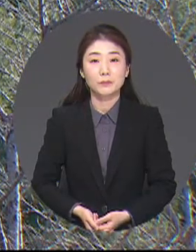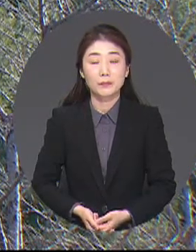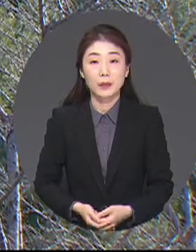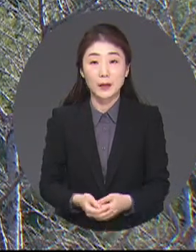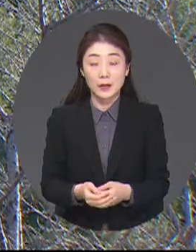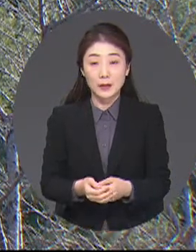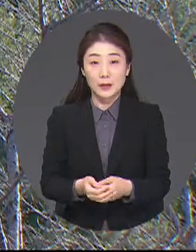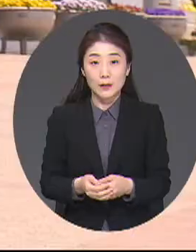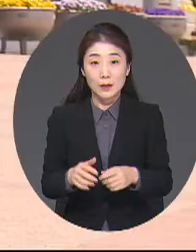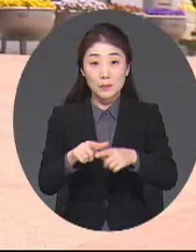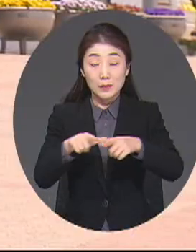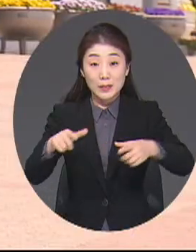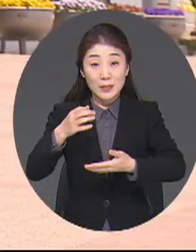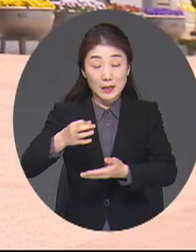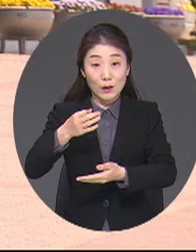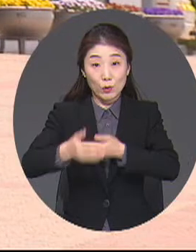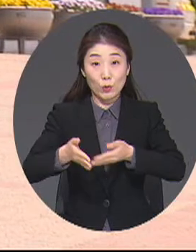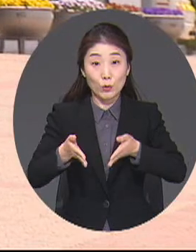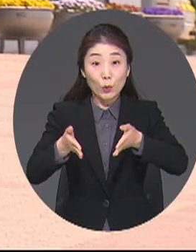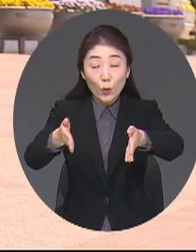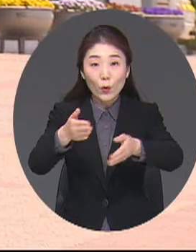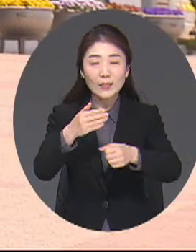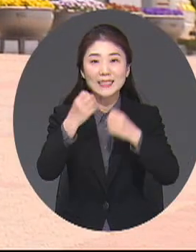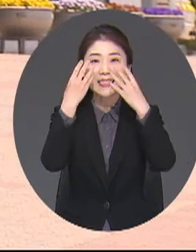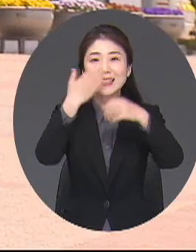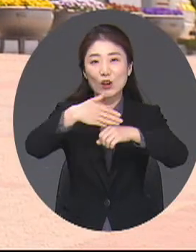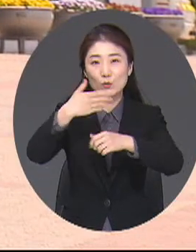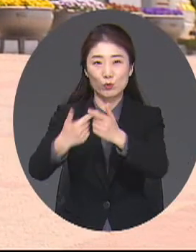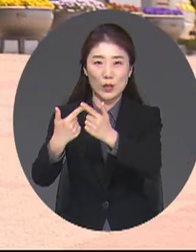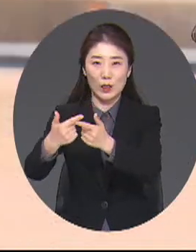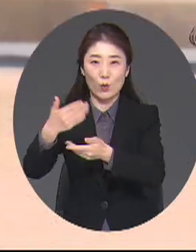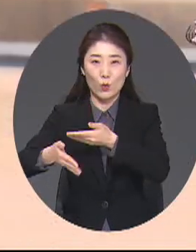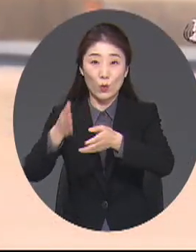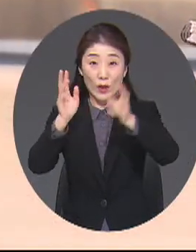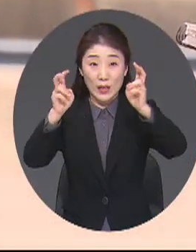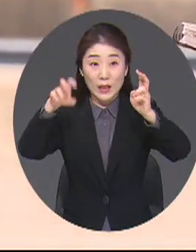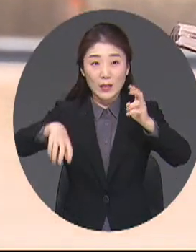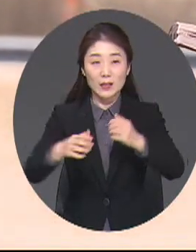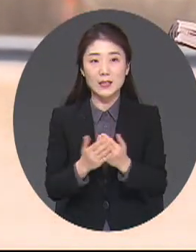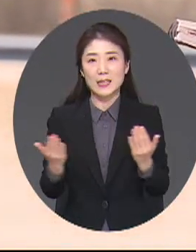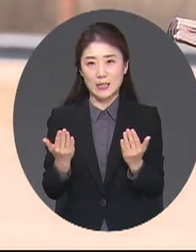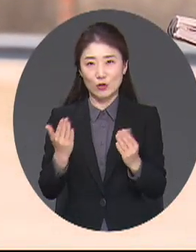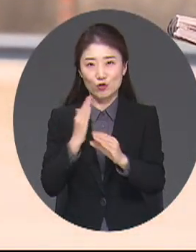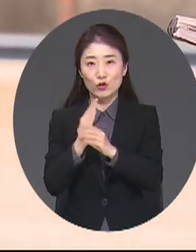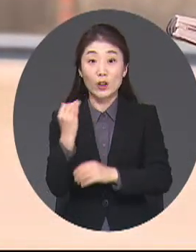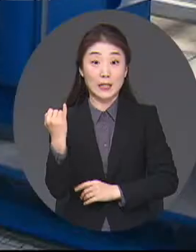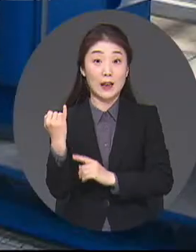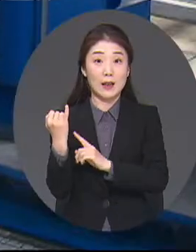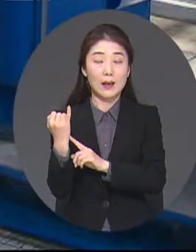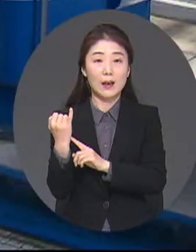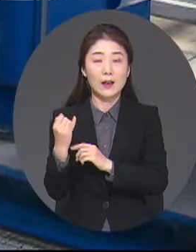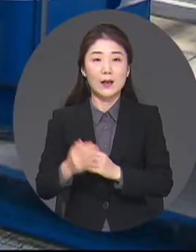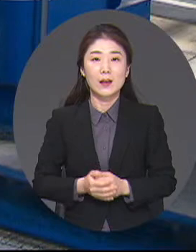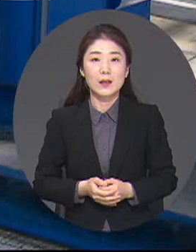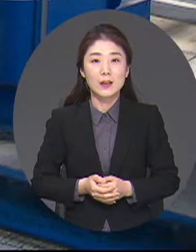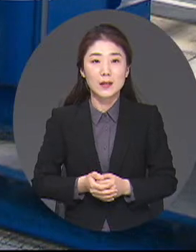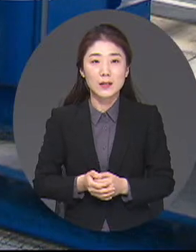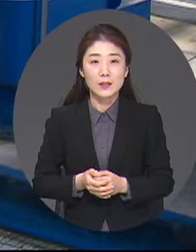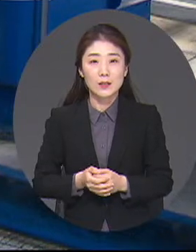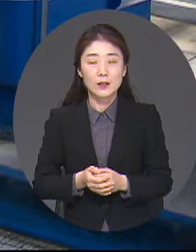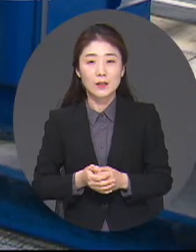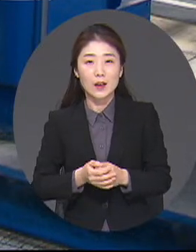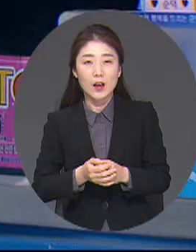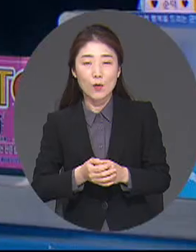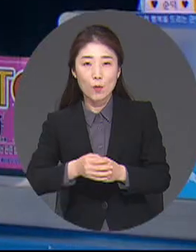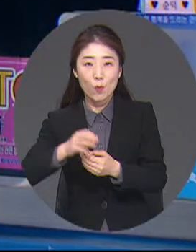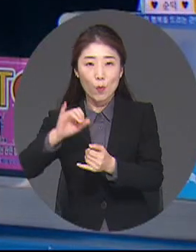민자 고속도로인 신대구 부산 고속도로에서 미납 차량을 관리하고 있는 김은재 씨 밀린 요금을 받으려고 전화를